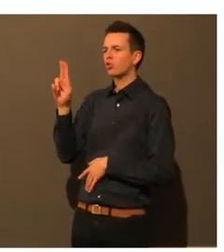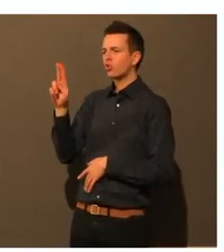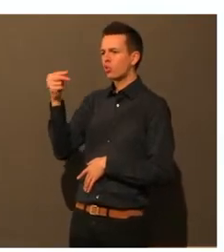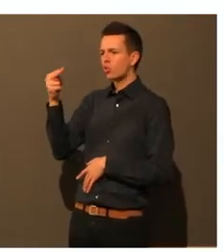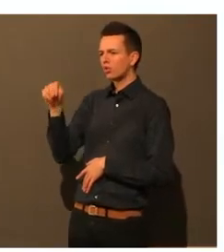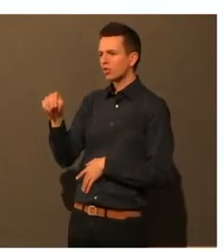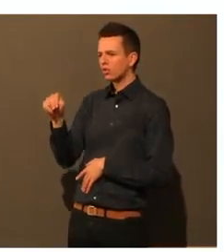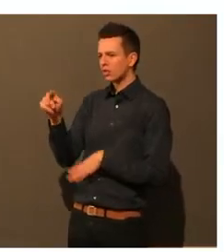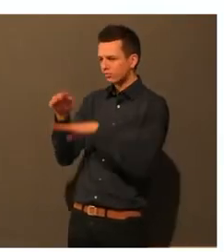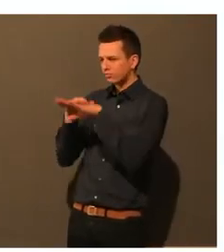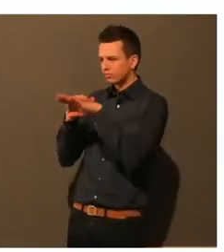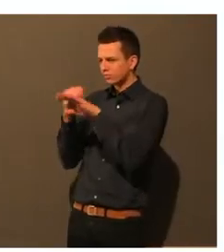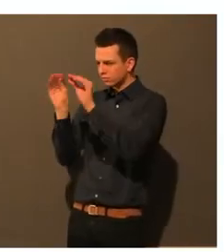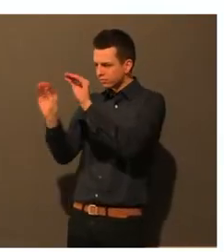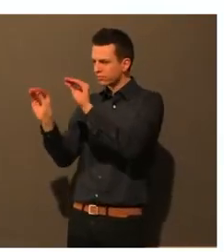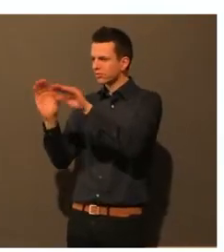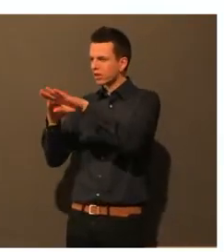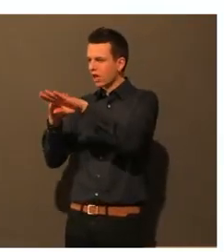Jetzt, als dieses habe ich den Herrn Hübel.